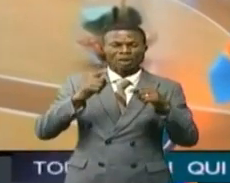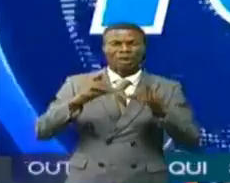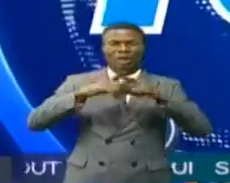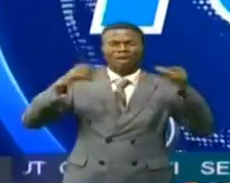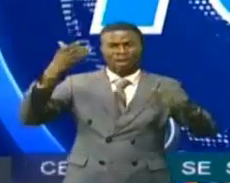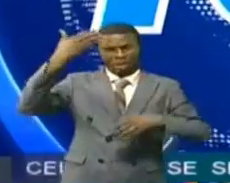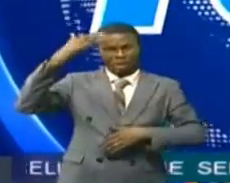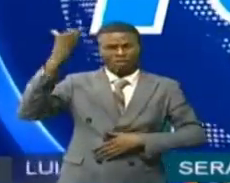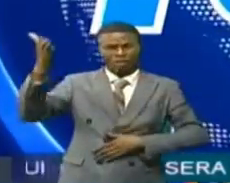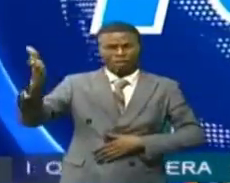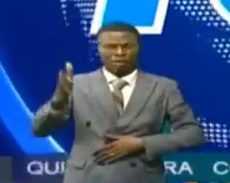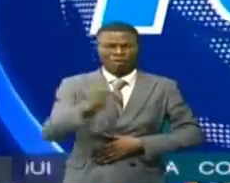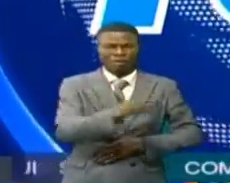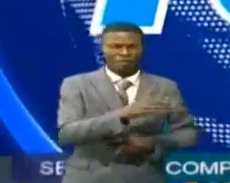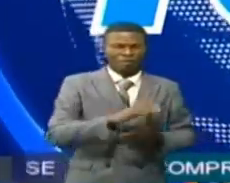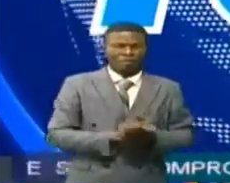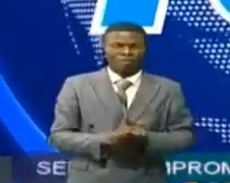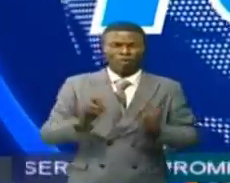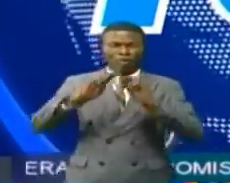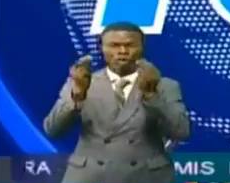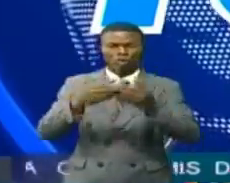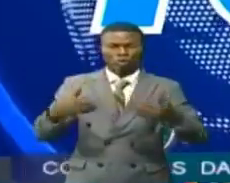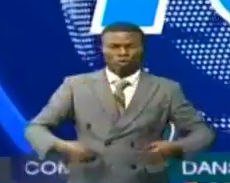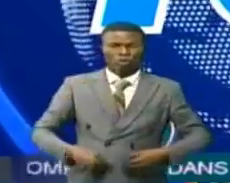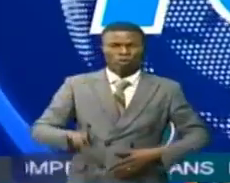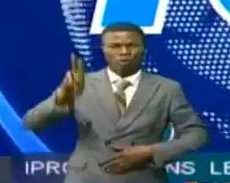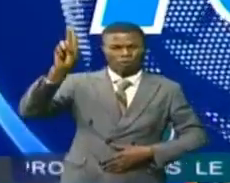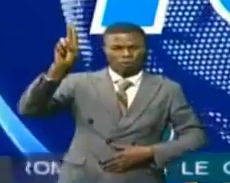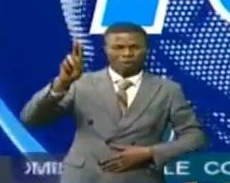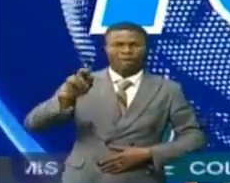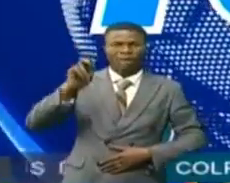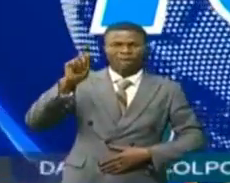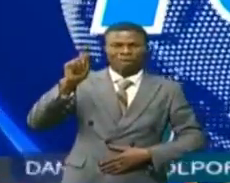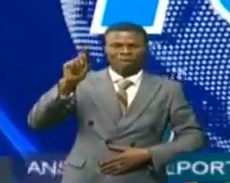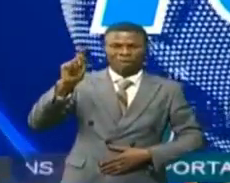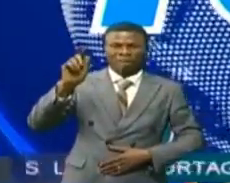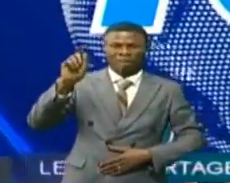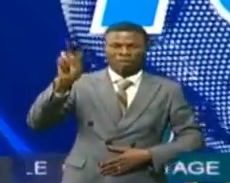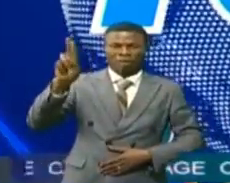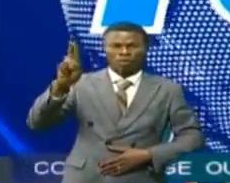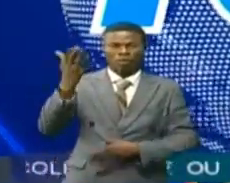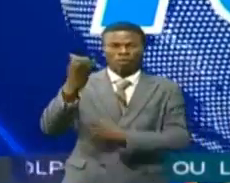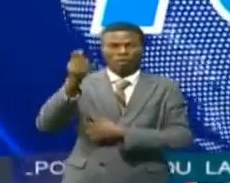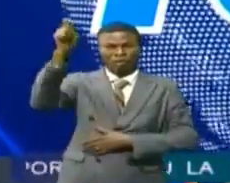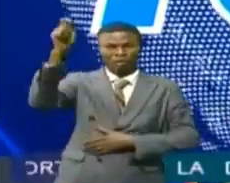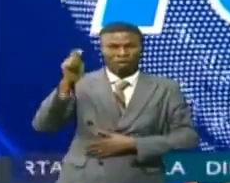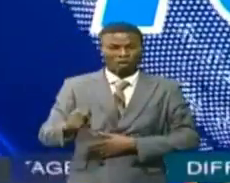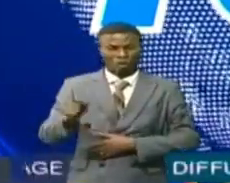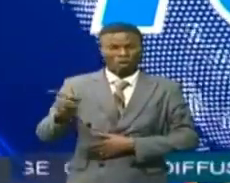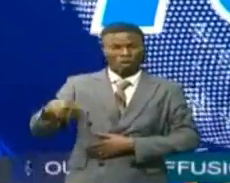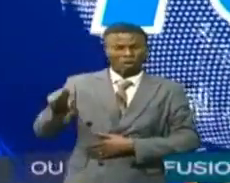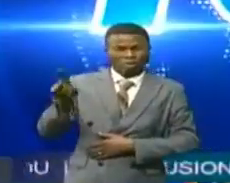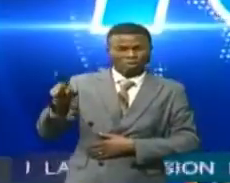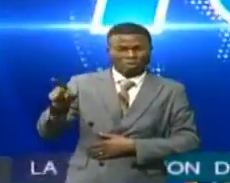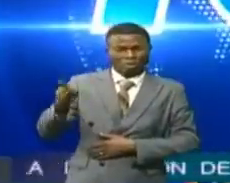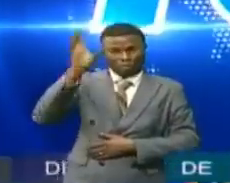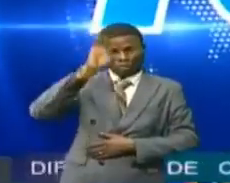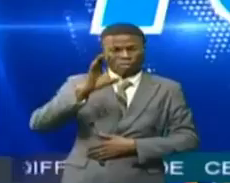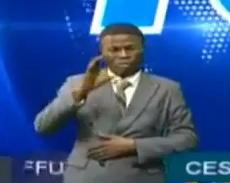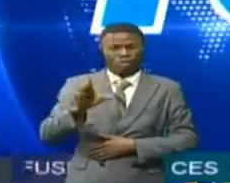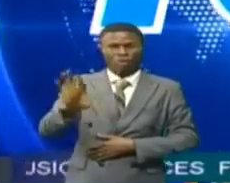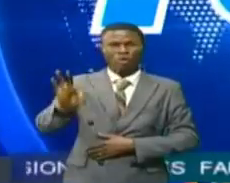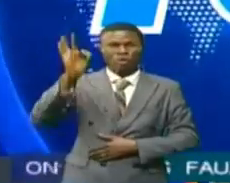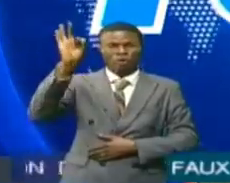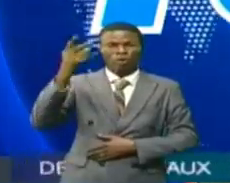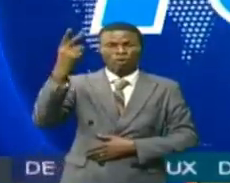Équateur. La Ligue des jeunes de l'UDPS en Ituri invite les groupes armés actifs dans cette province à profiter de la nomination